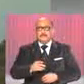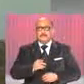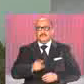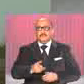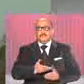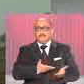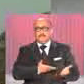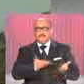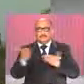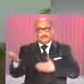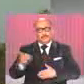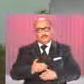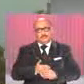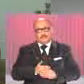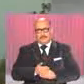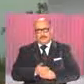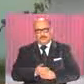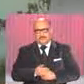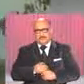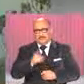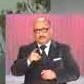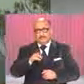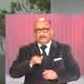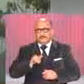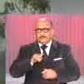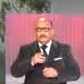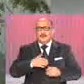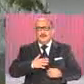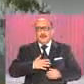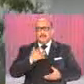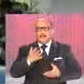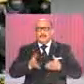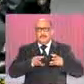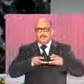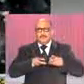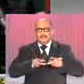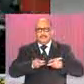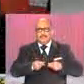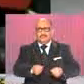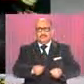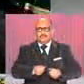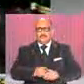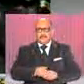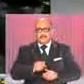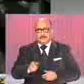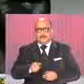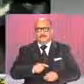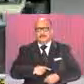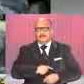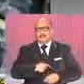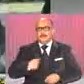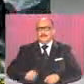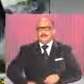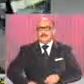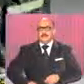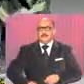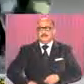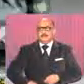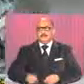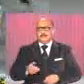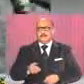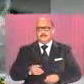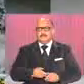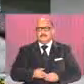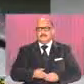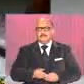عائقا أمام رجال الإطفاء الذين يكافحون لاحتواء النيران. وفي الصين لقي 5 من رجال الأطفاء مصرعهم وأصيب عدد